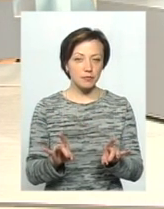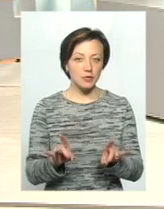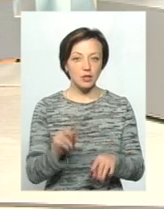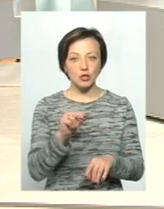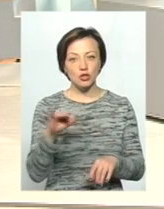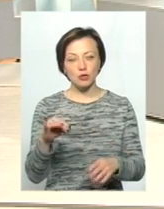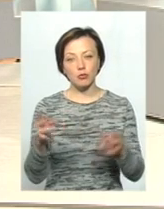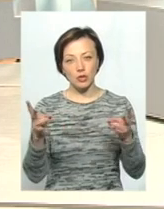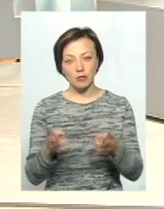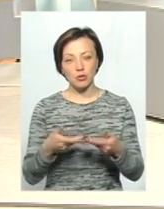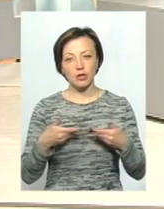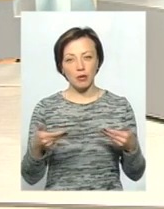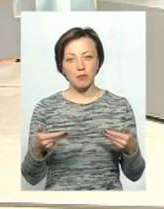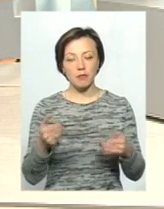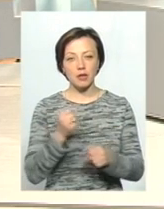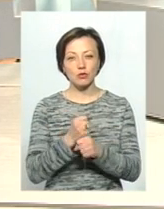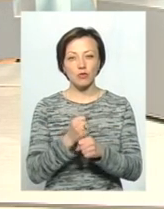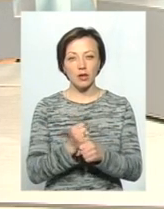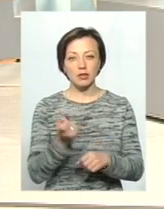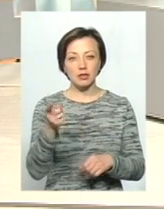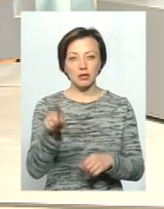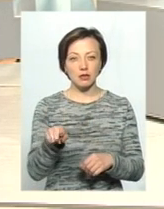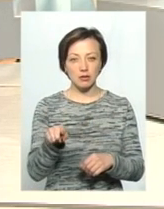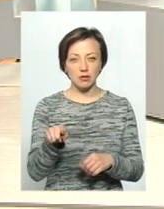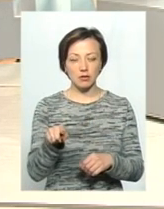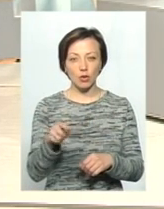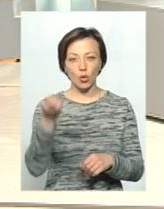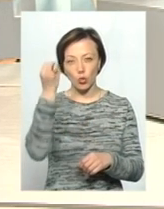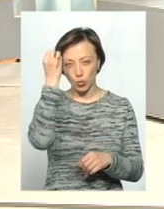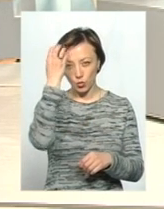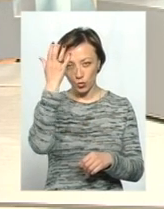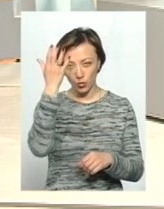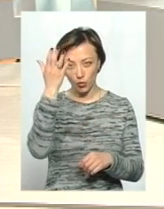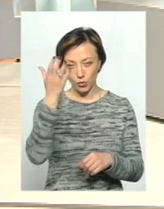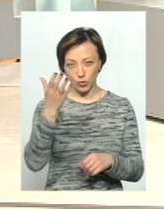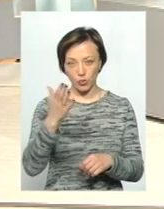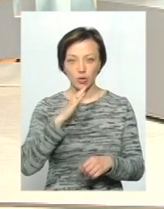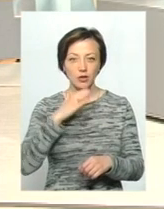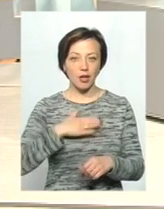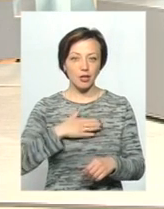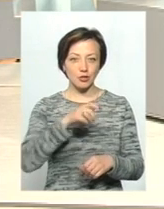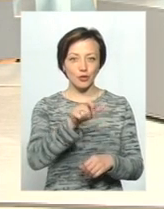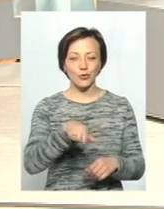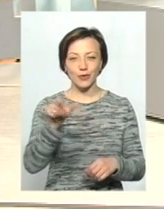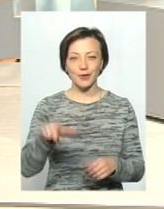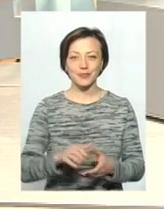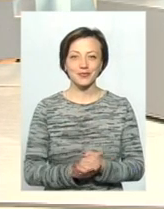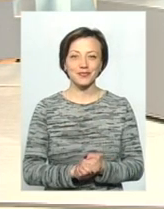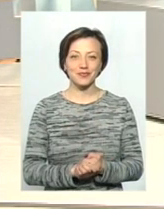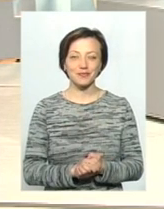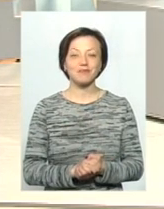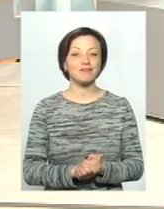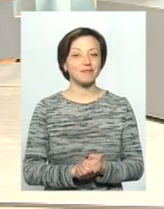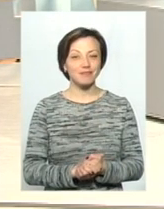чи потрібно нам ще й працювати над культурою наших людей? Над культурою, так. От